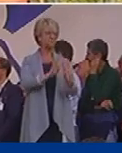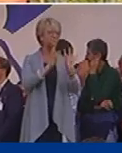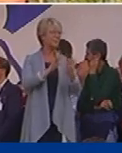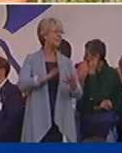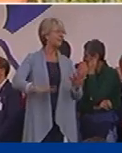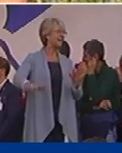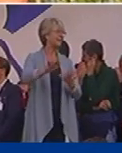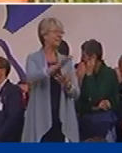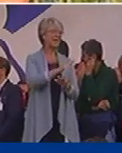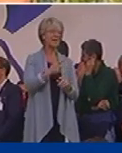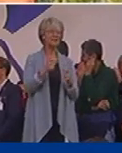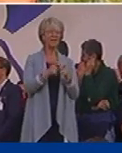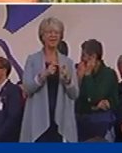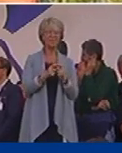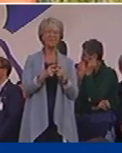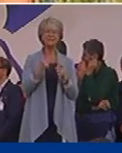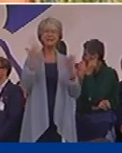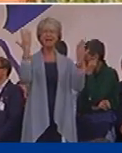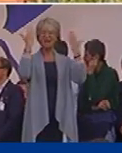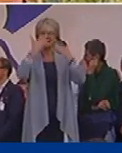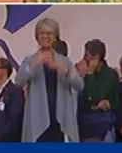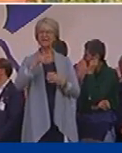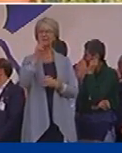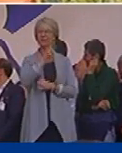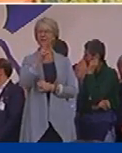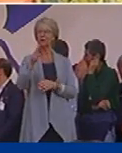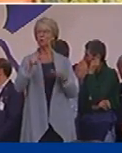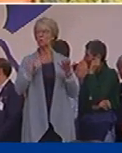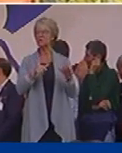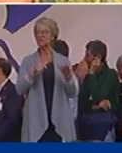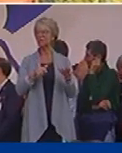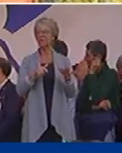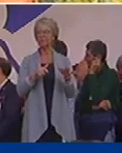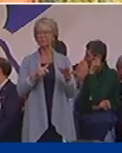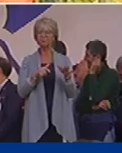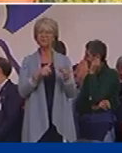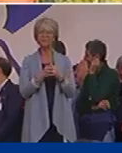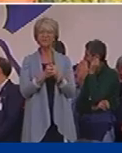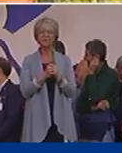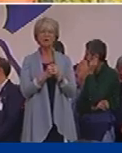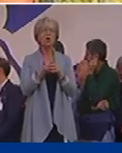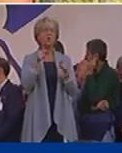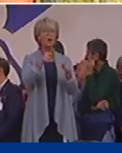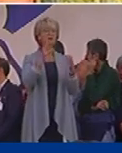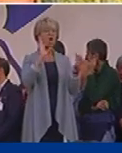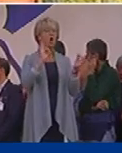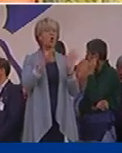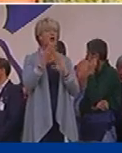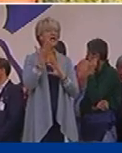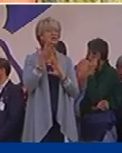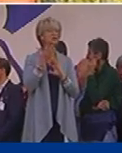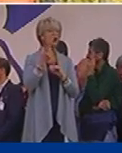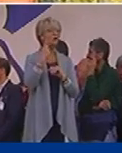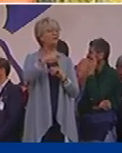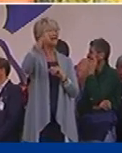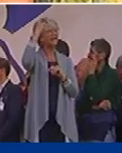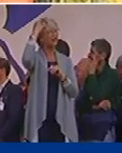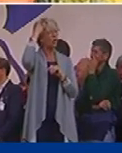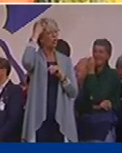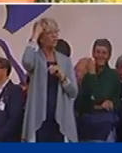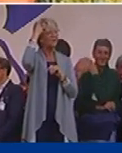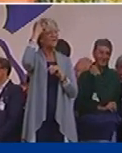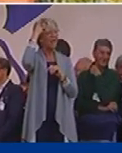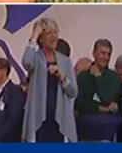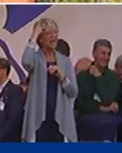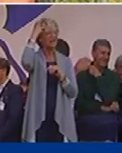dei nostri paesi per la sera del 22 settembre e sarà l'occasione per ricordare,